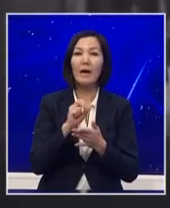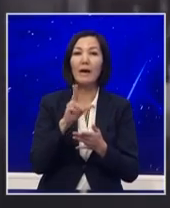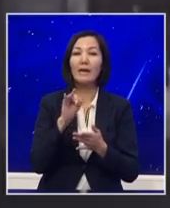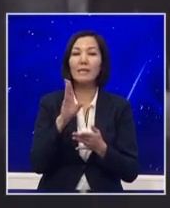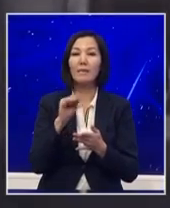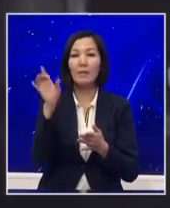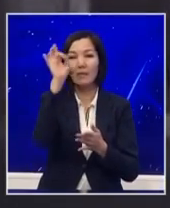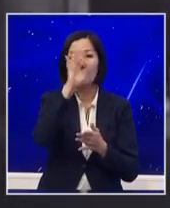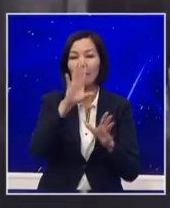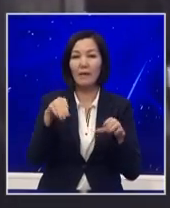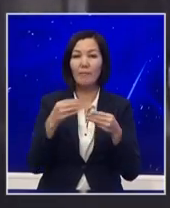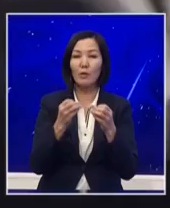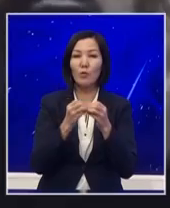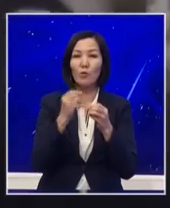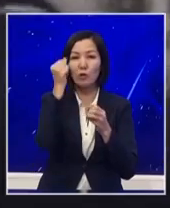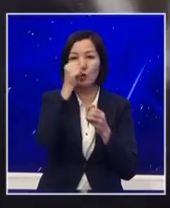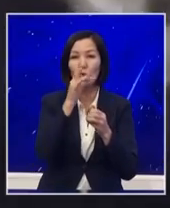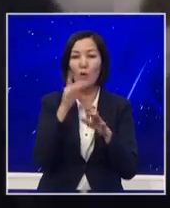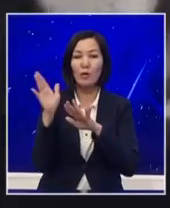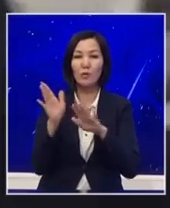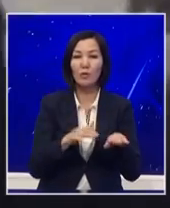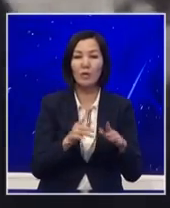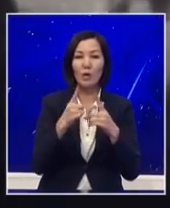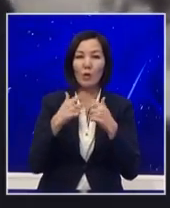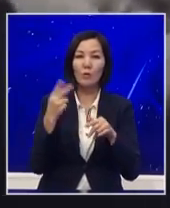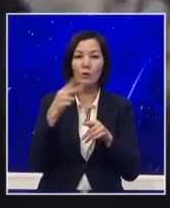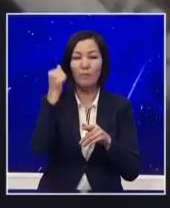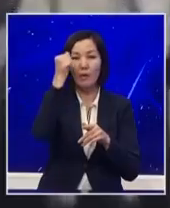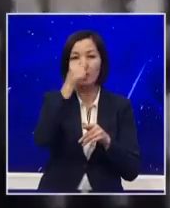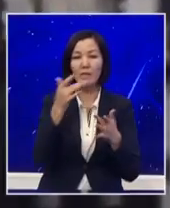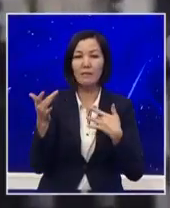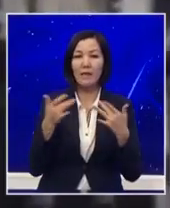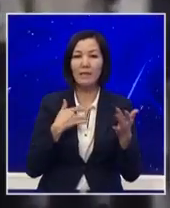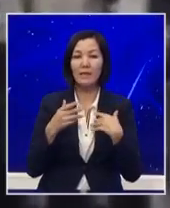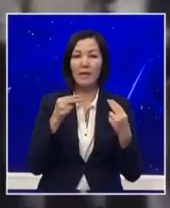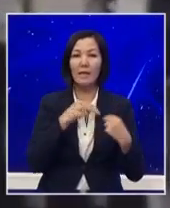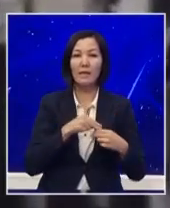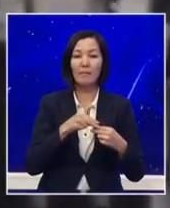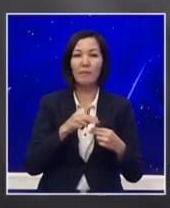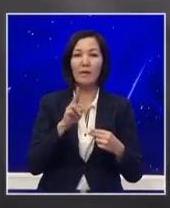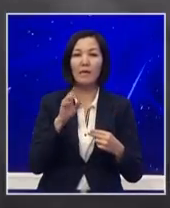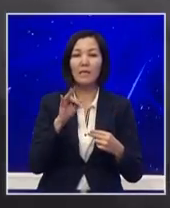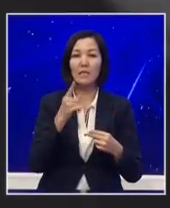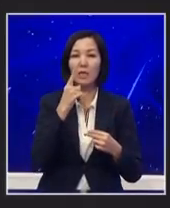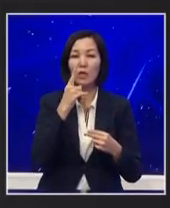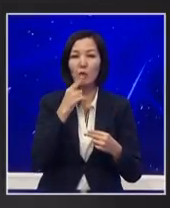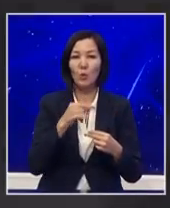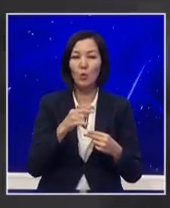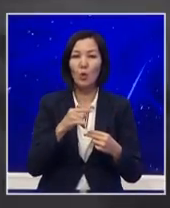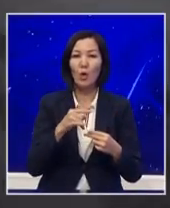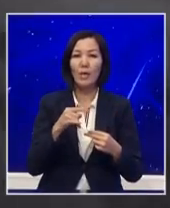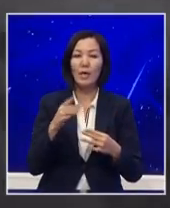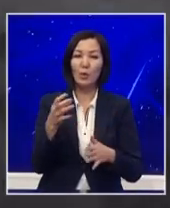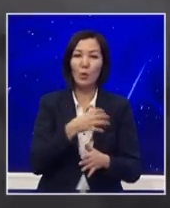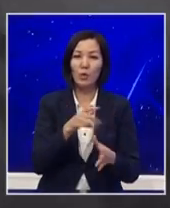атақ берілді. Араға 10 жыл салып, құрылғанына 20 жыл толуына орай театр Еңбек Қызылту орденімен марапатталды. Өнер